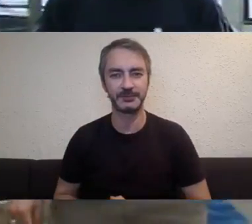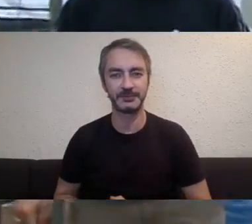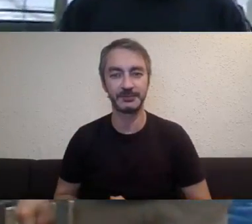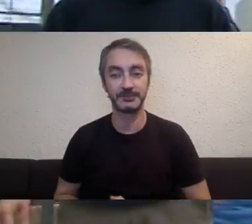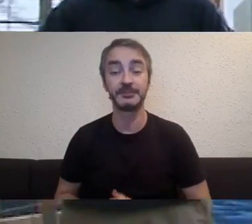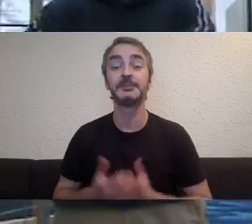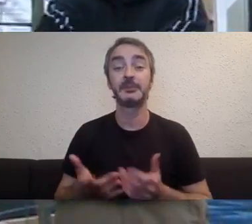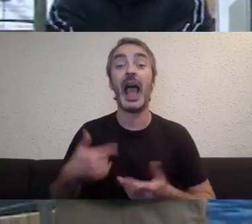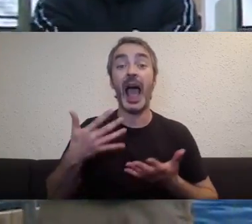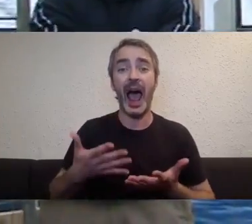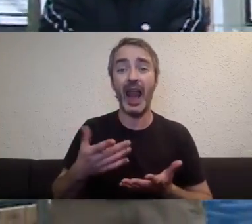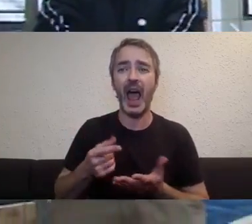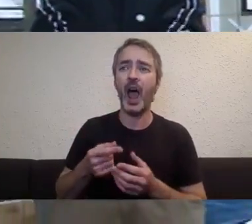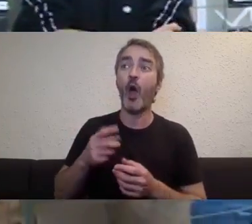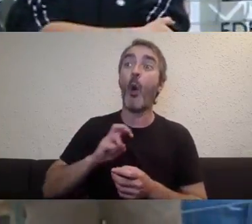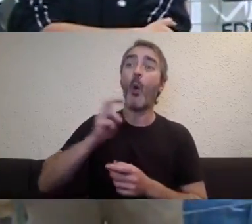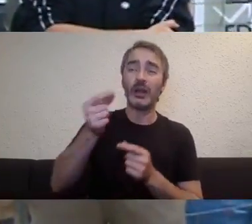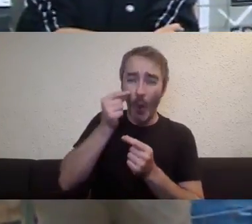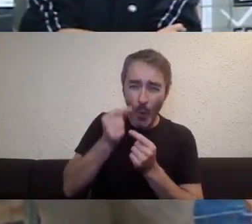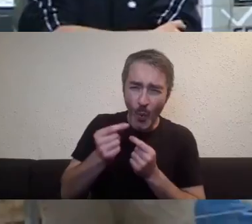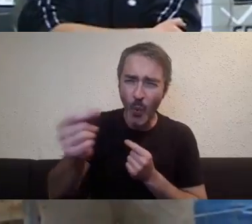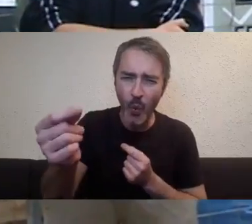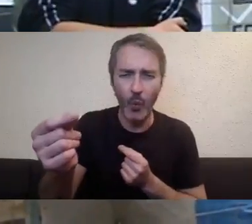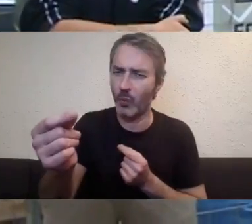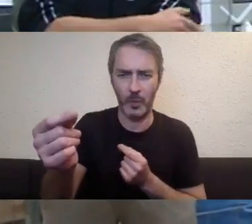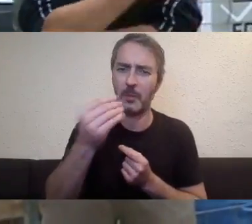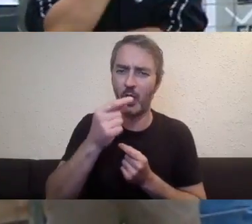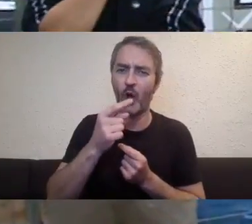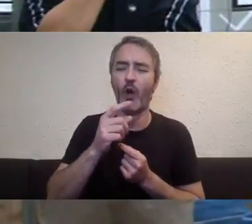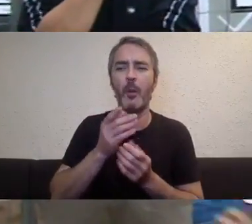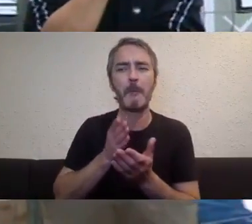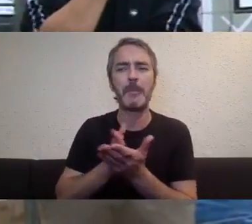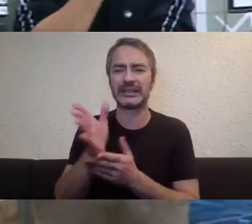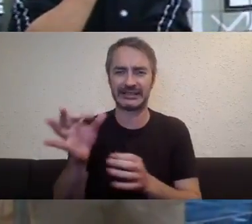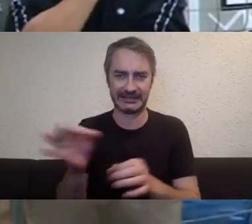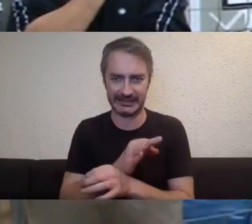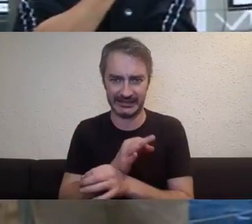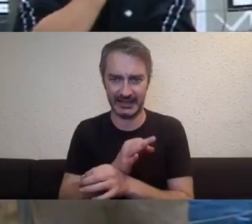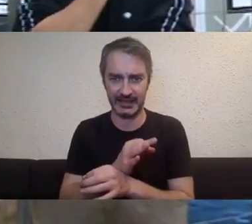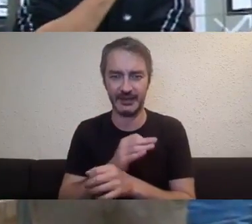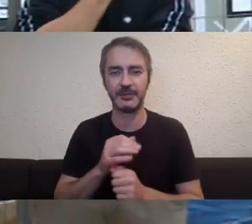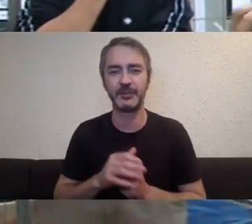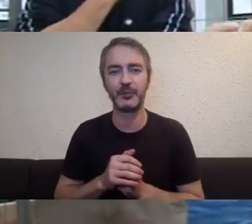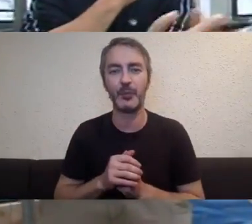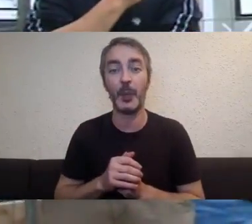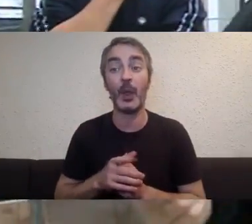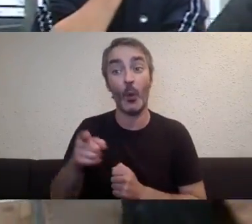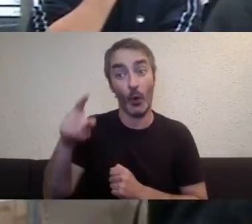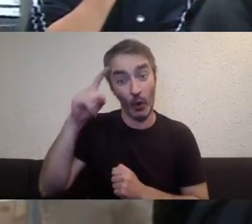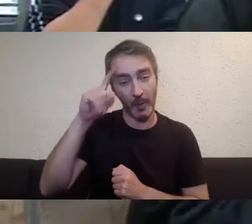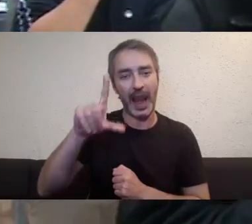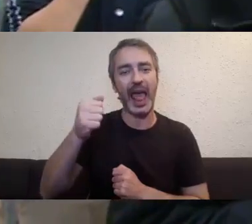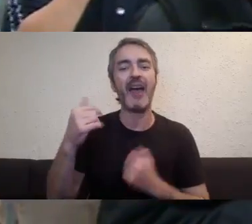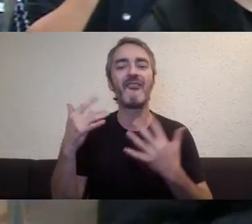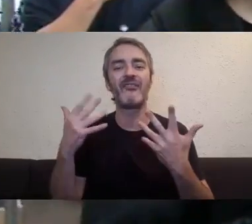Bueno, que això, que està molt lluny i per no allargar més la ruta i de més, doncs ja tenia previst no passar-hi. Que bàsicament és la